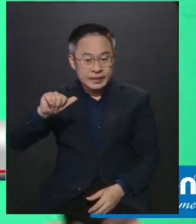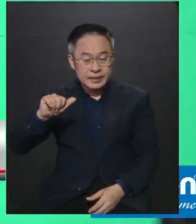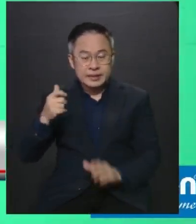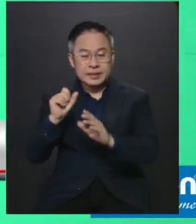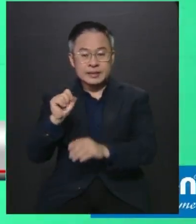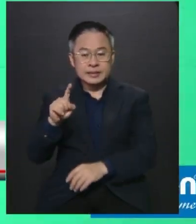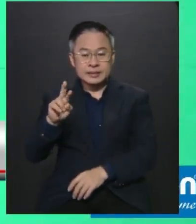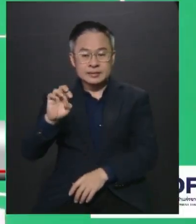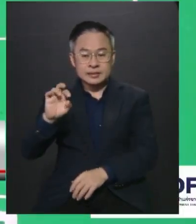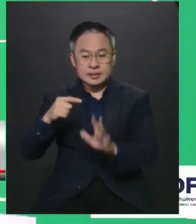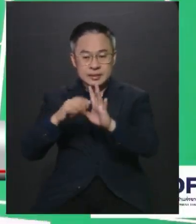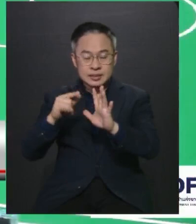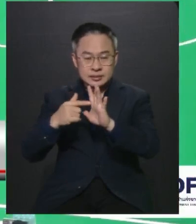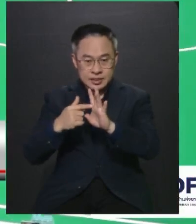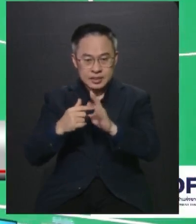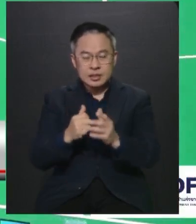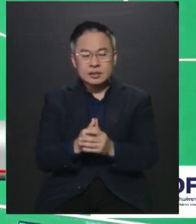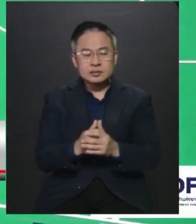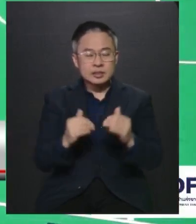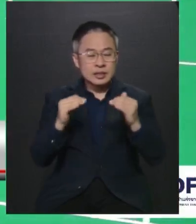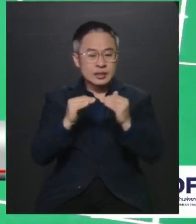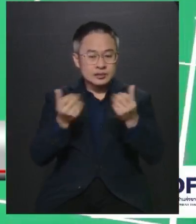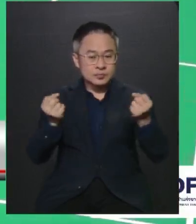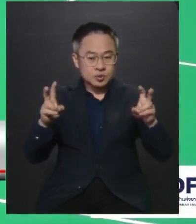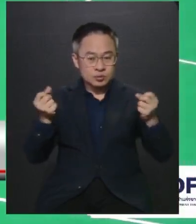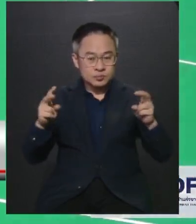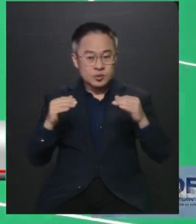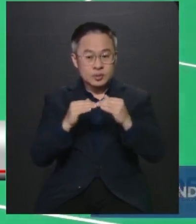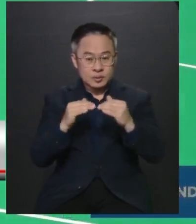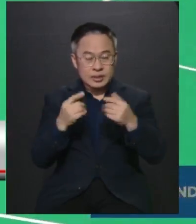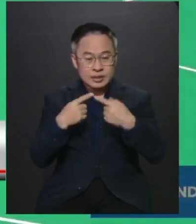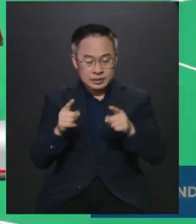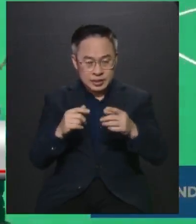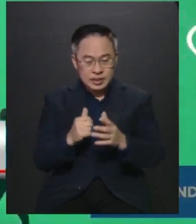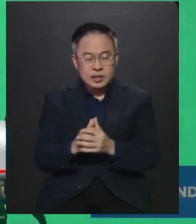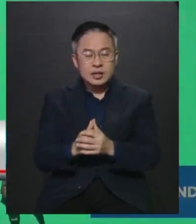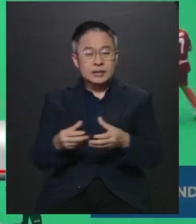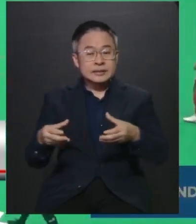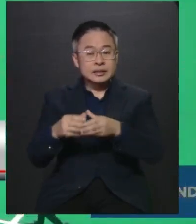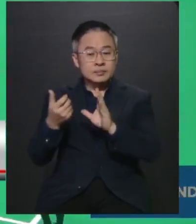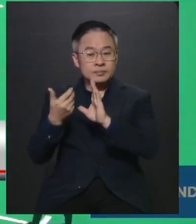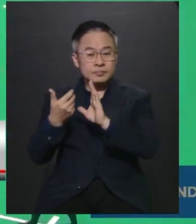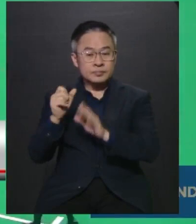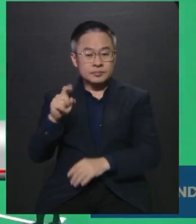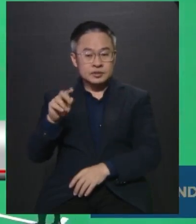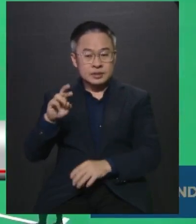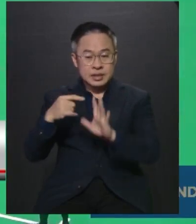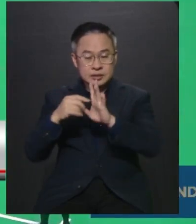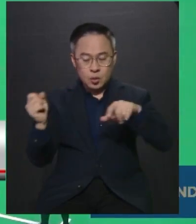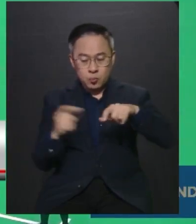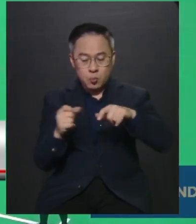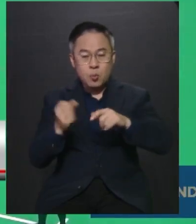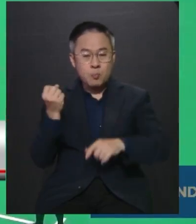คะแนนโดยทั้ง 2ทีมก่อนลงสนามมี 12แต้มเท่ากันแต่ว่าประตูได้เสียของศรีราชาดีกว่านะครับก็เลยเป็นจ่าฝูง